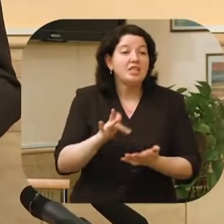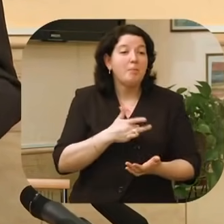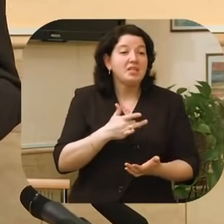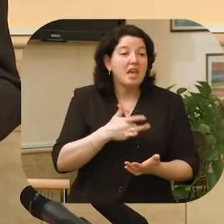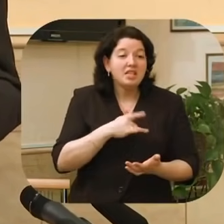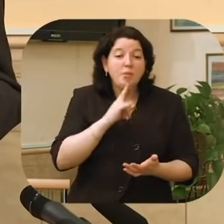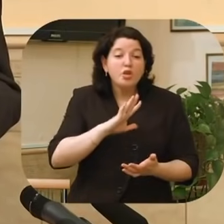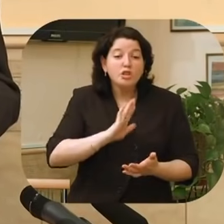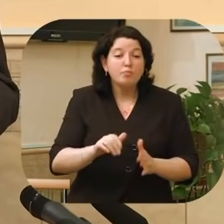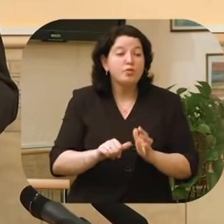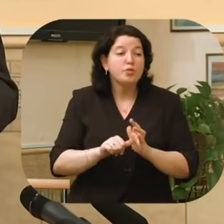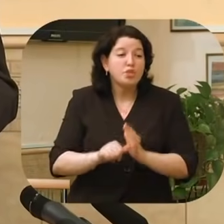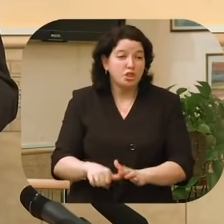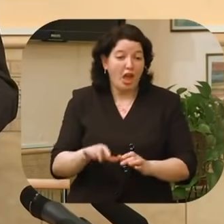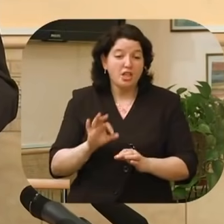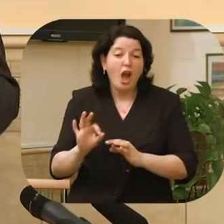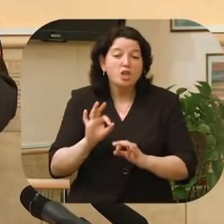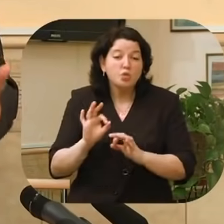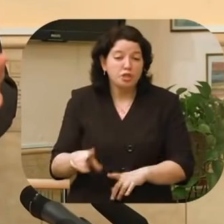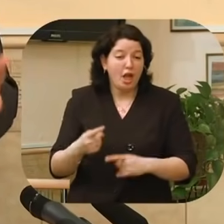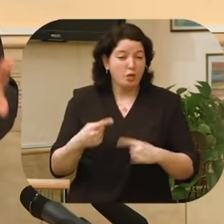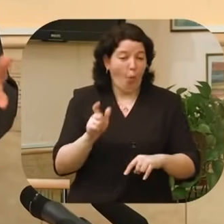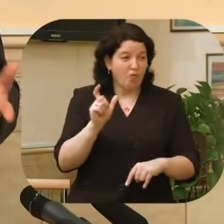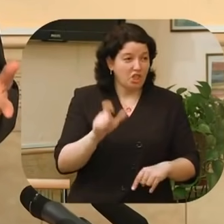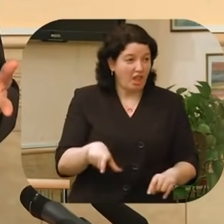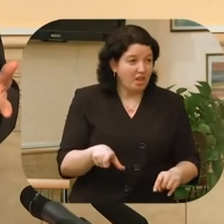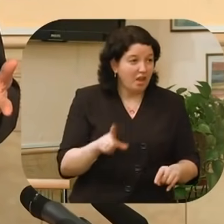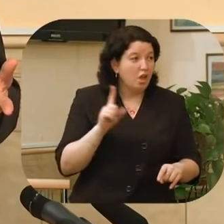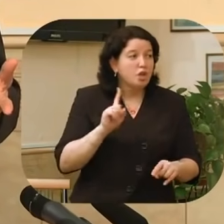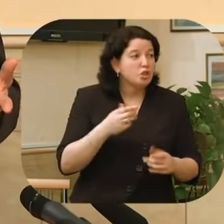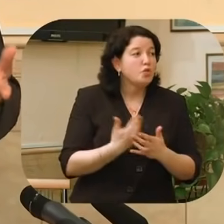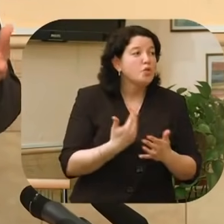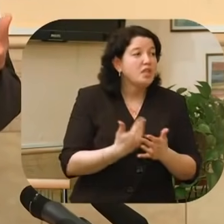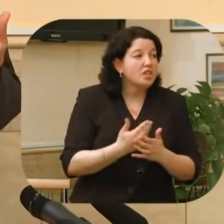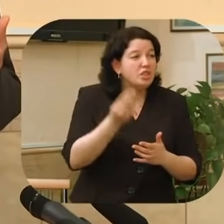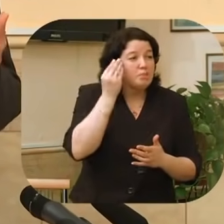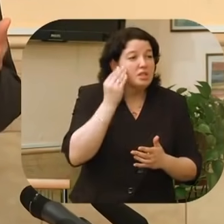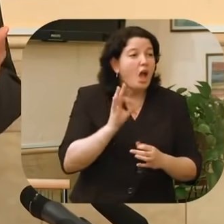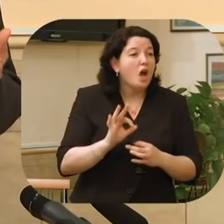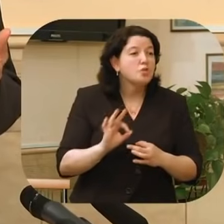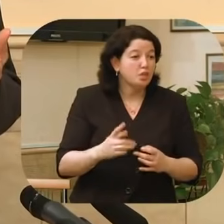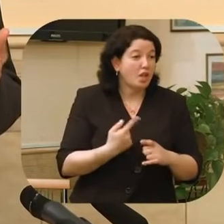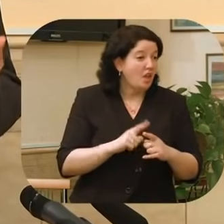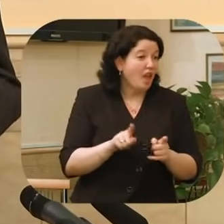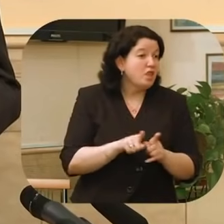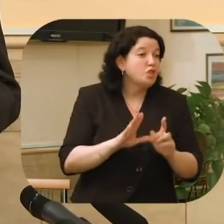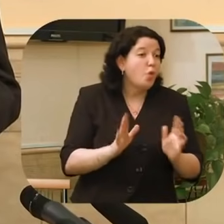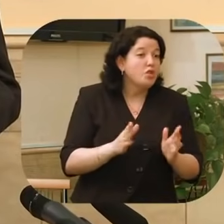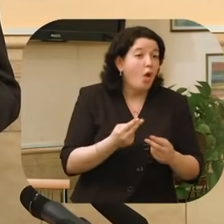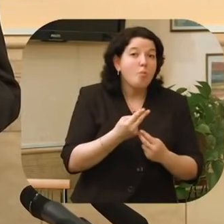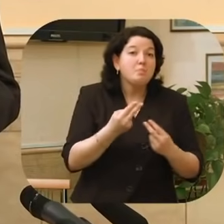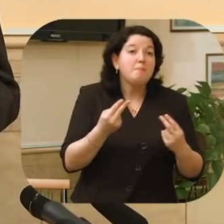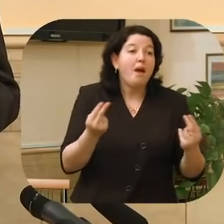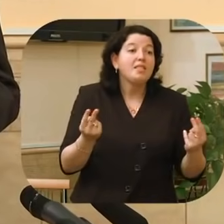что что значит осуждение? Что значит осуждение? Это значит ничто иное.